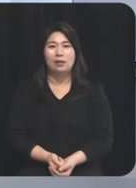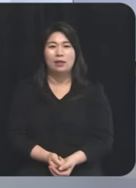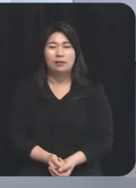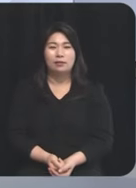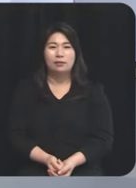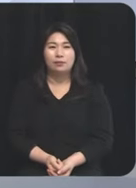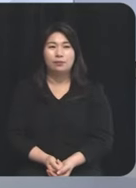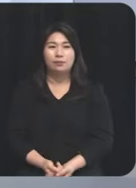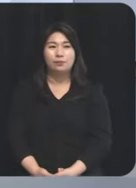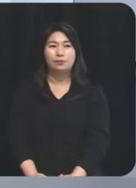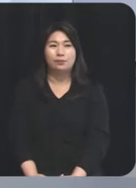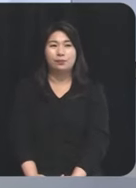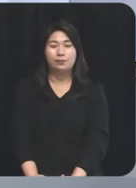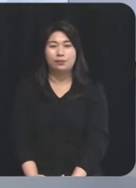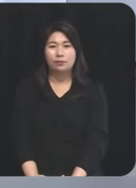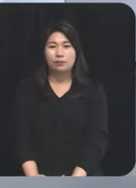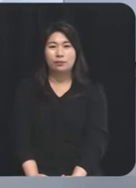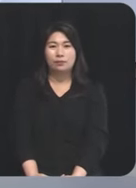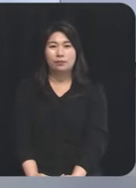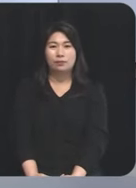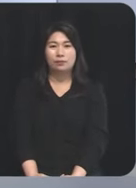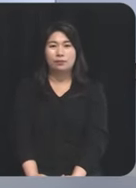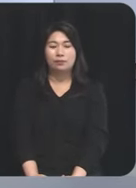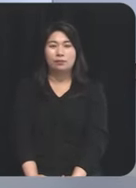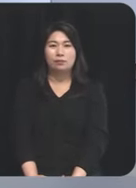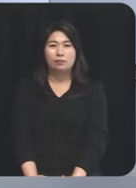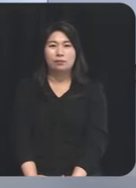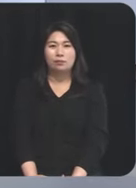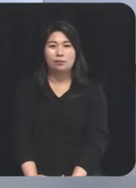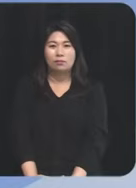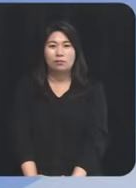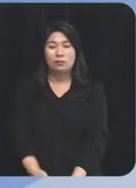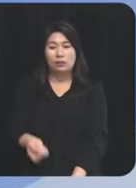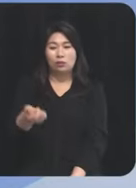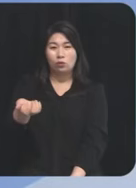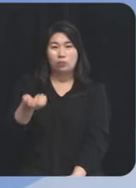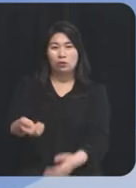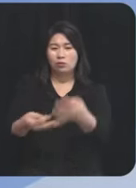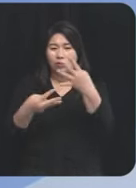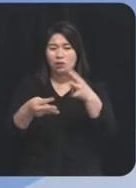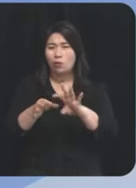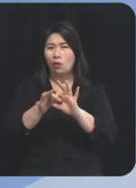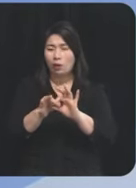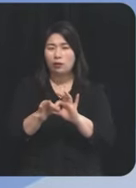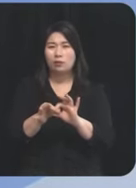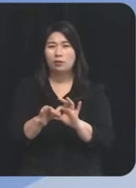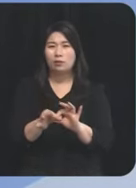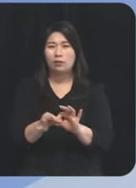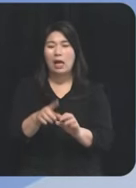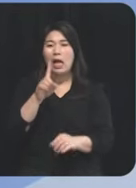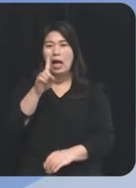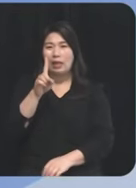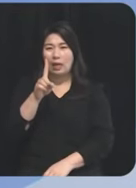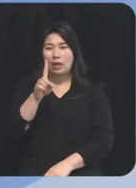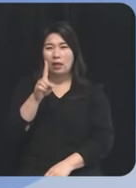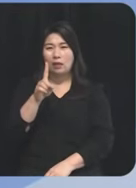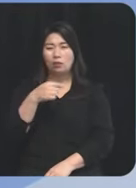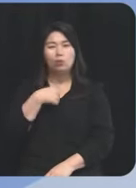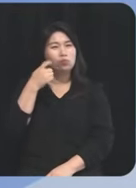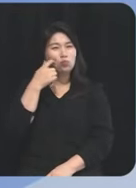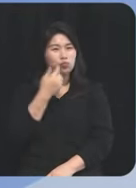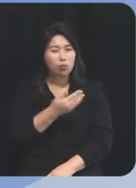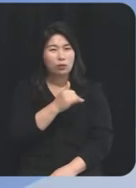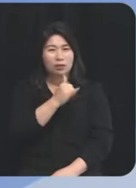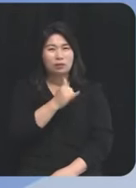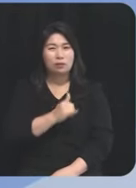문대림 후보 먼저 주도권 토론 시작해 주시기 바랍니다. 네, 조금 전 4.3과 관련해서 한 가지 더 이제 묻고 싶습니다.